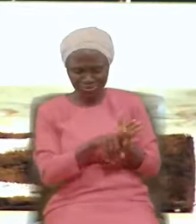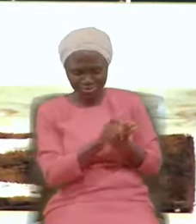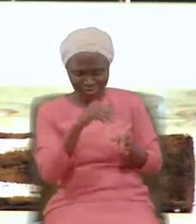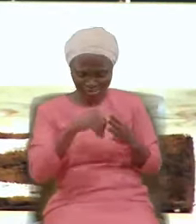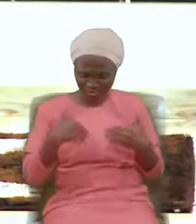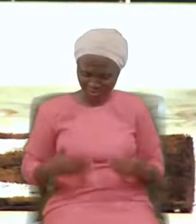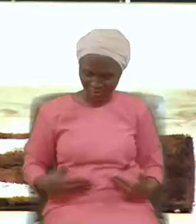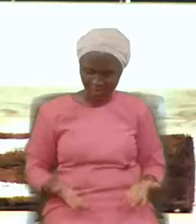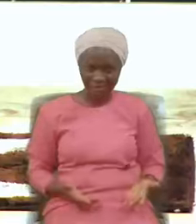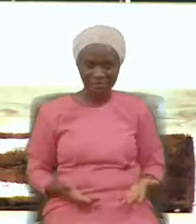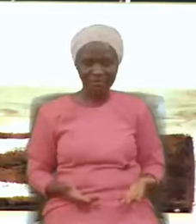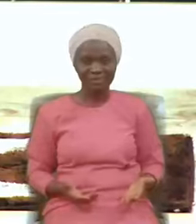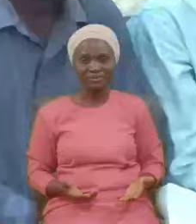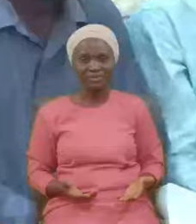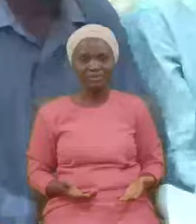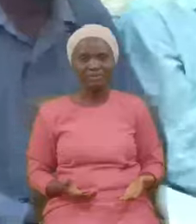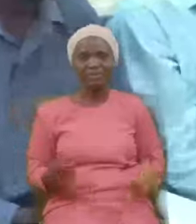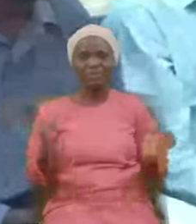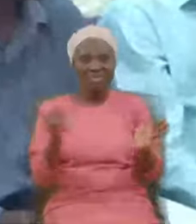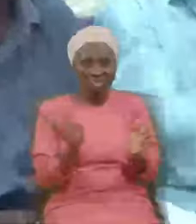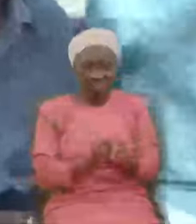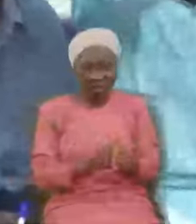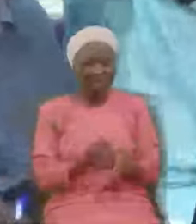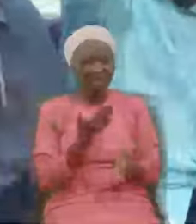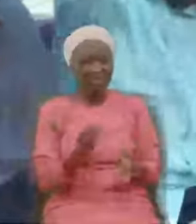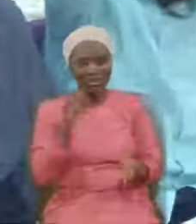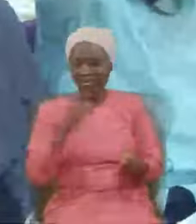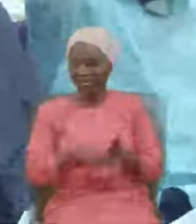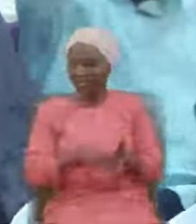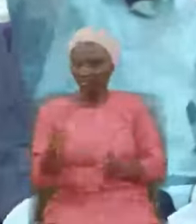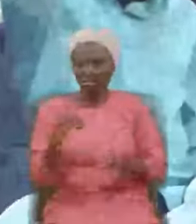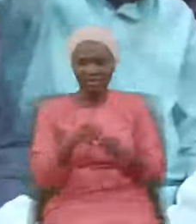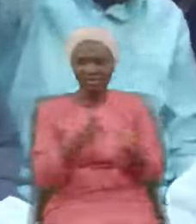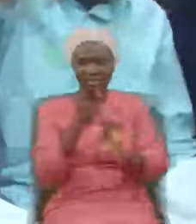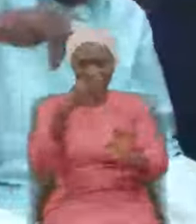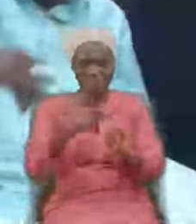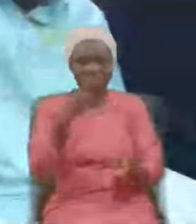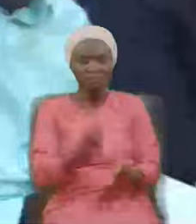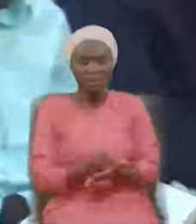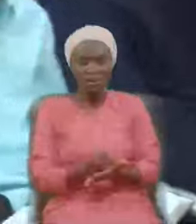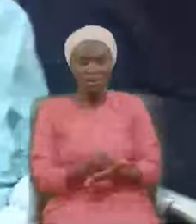déplace, qui va ici et là. La chose est déjà balayée de ton corps.